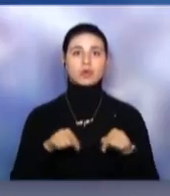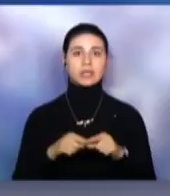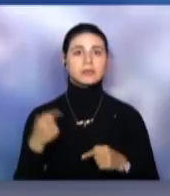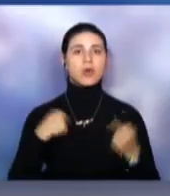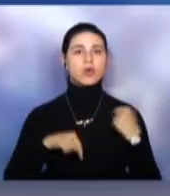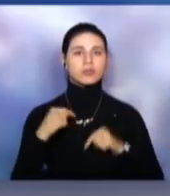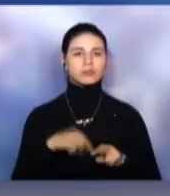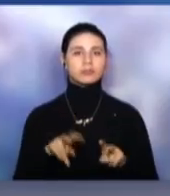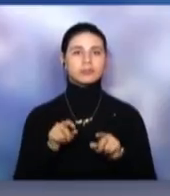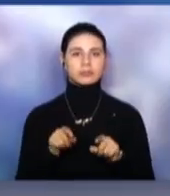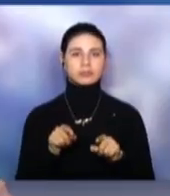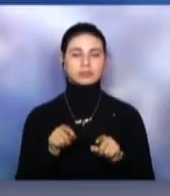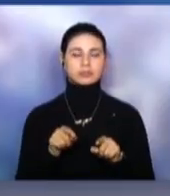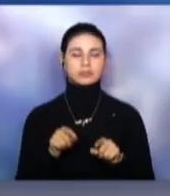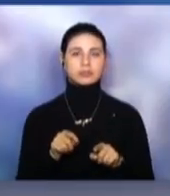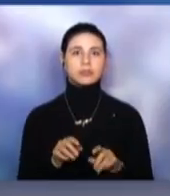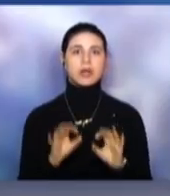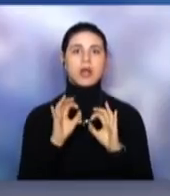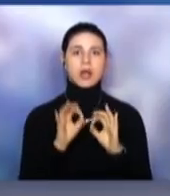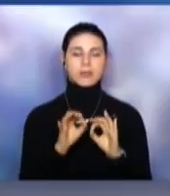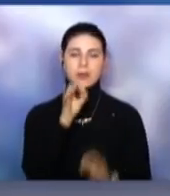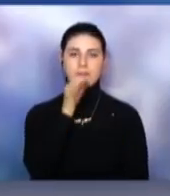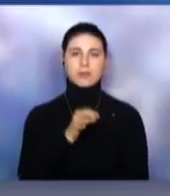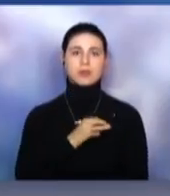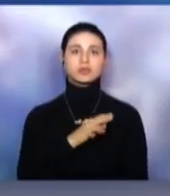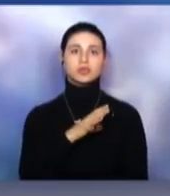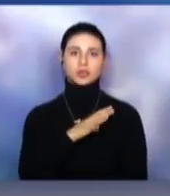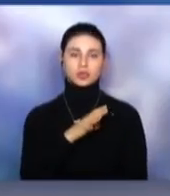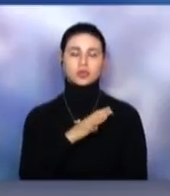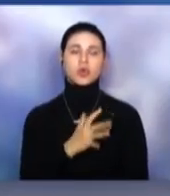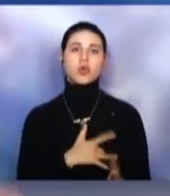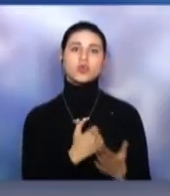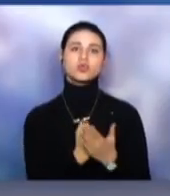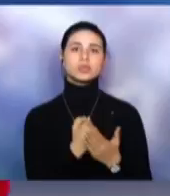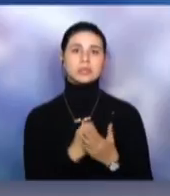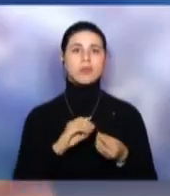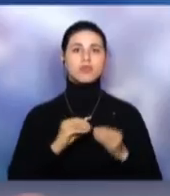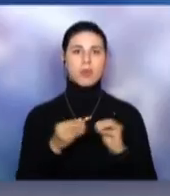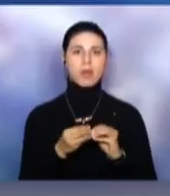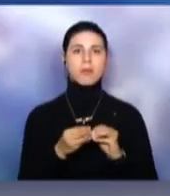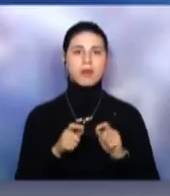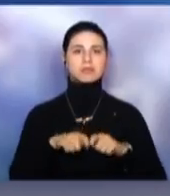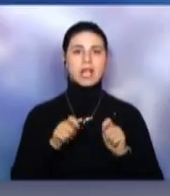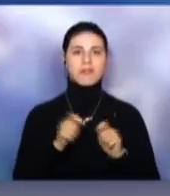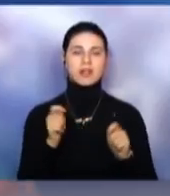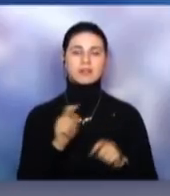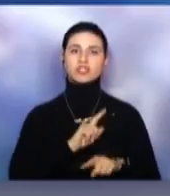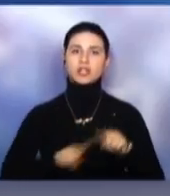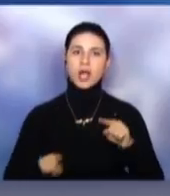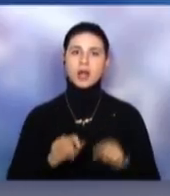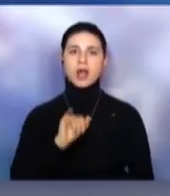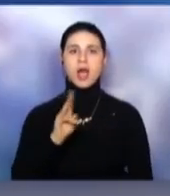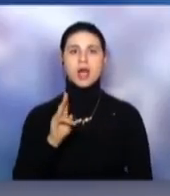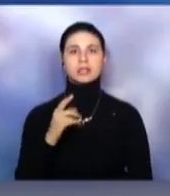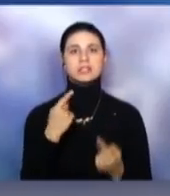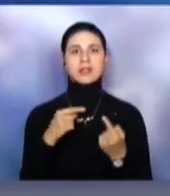კრიტიკულ სიტუაციაში სწორედ ასეთი პასუხი გაქცა, დაირღვა გულისცემის სიხშირე, ანუ ან გაძლიერდა, ან რითმი